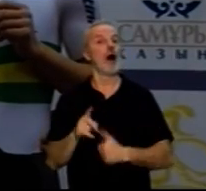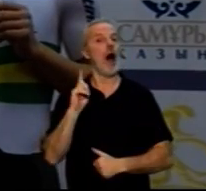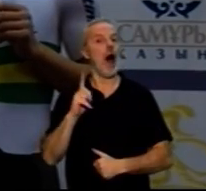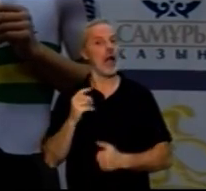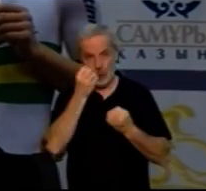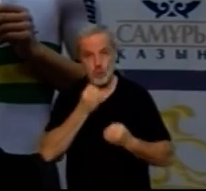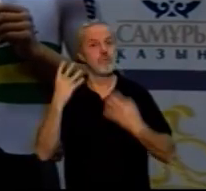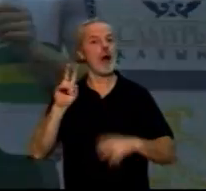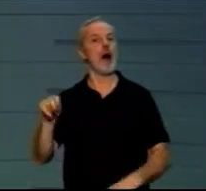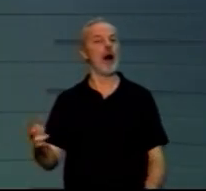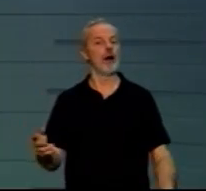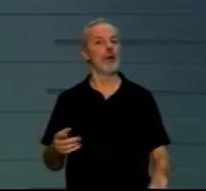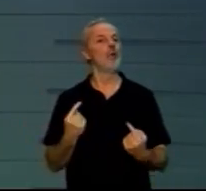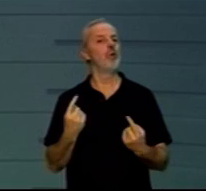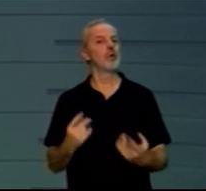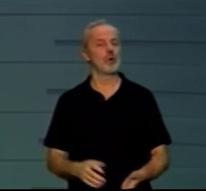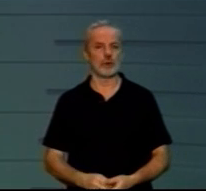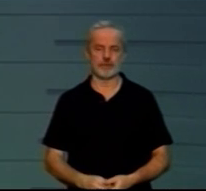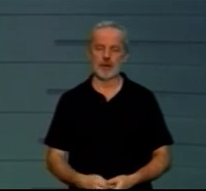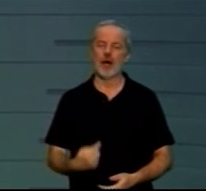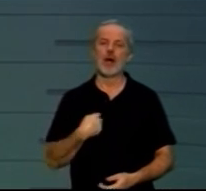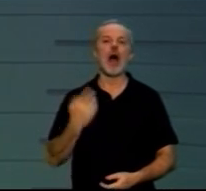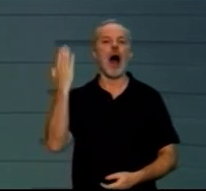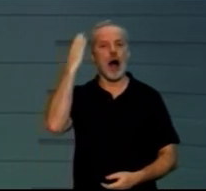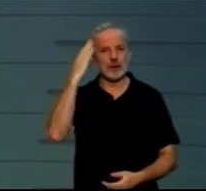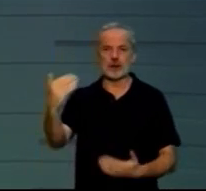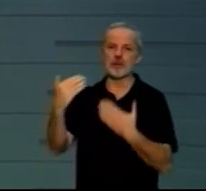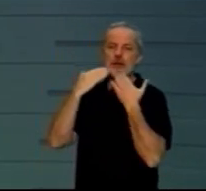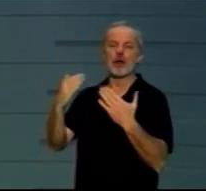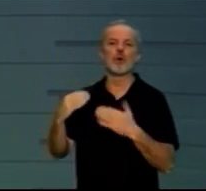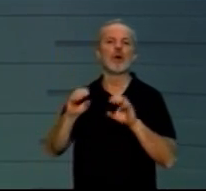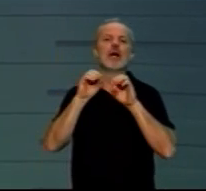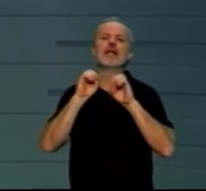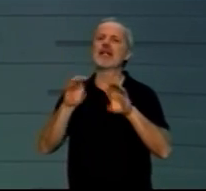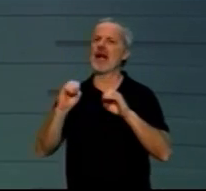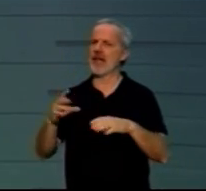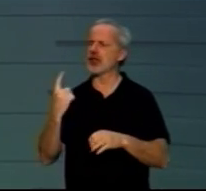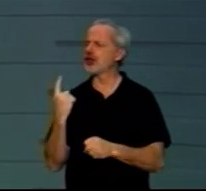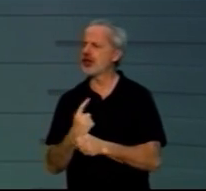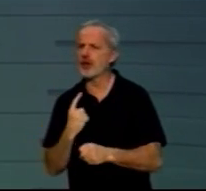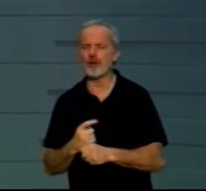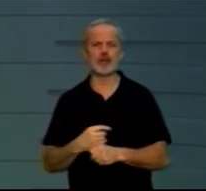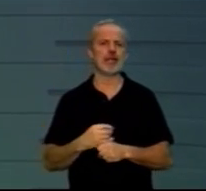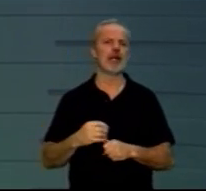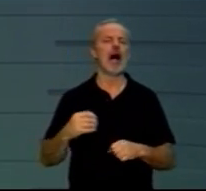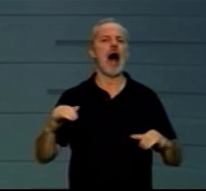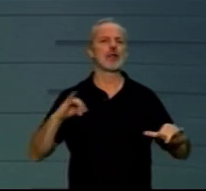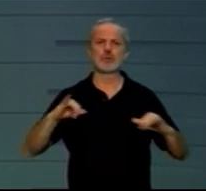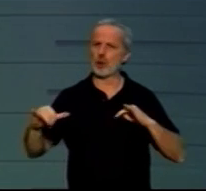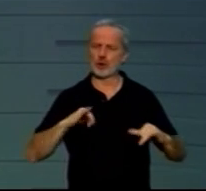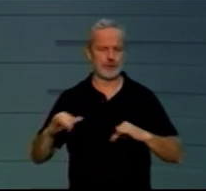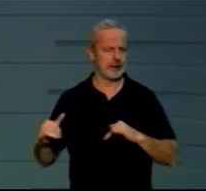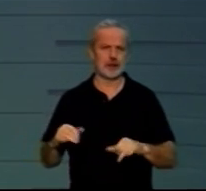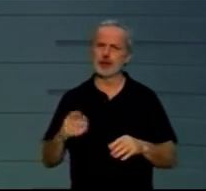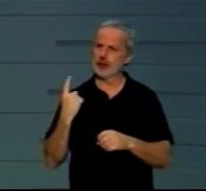Já si myslím, že je to obrovskou šikovností a pílí našich trenérů a našich závodníků. Nedávno